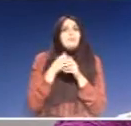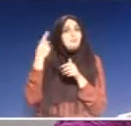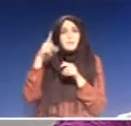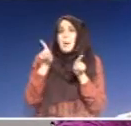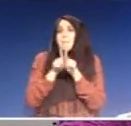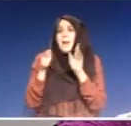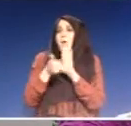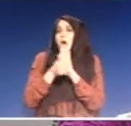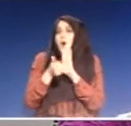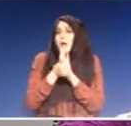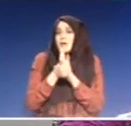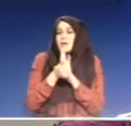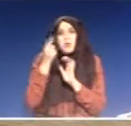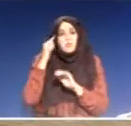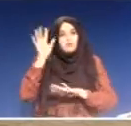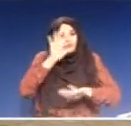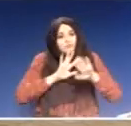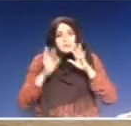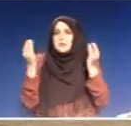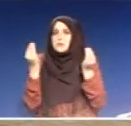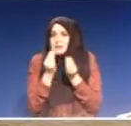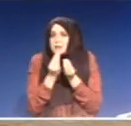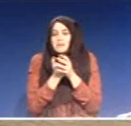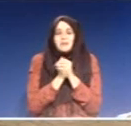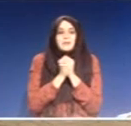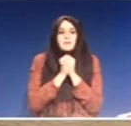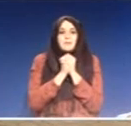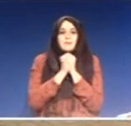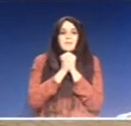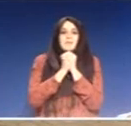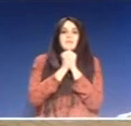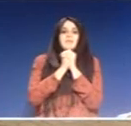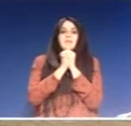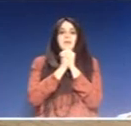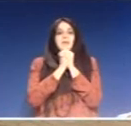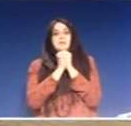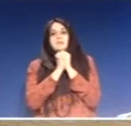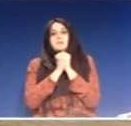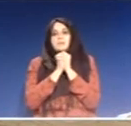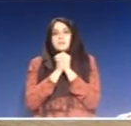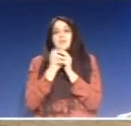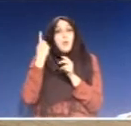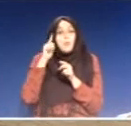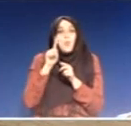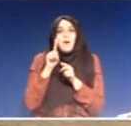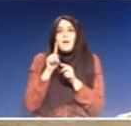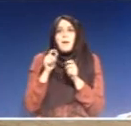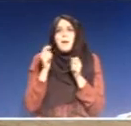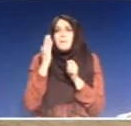نفس الدور أيضا في سعيها الحثيث، إذ تلزم المتخاصمين